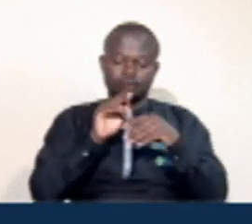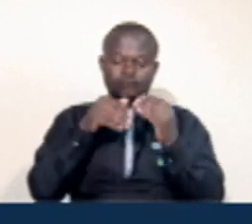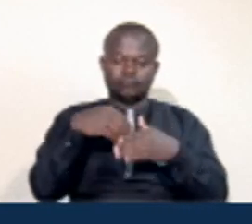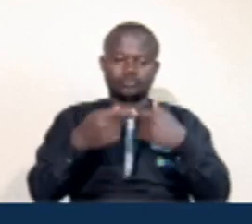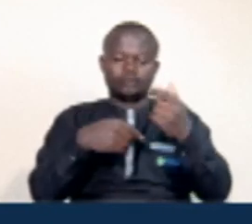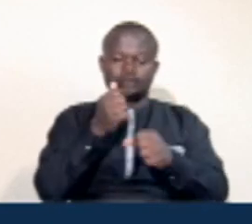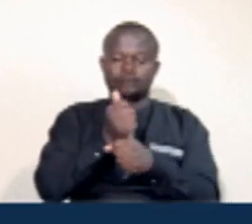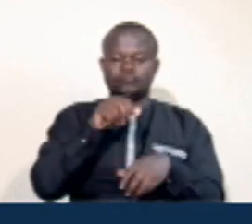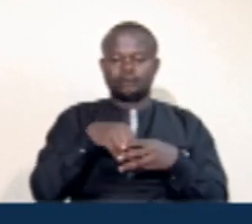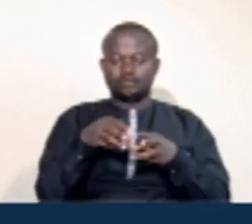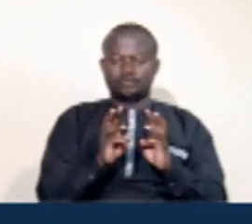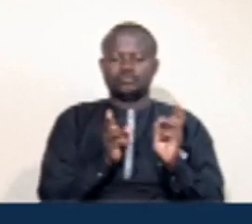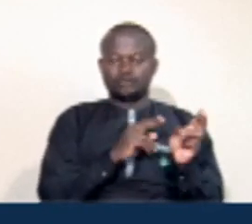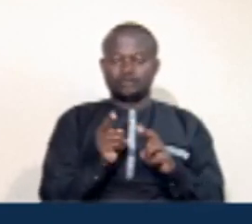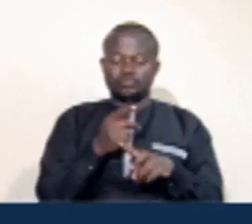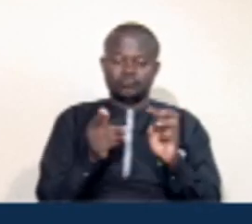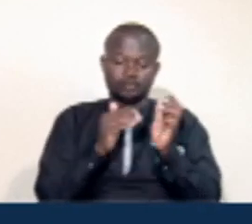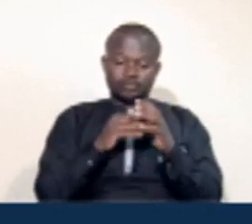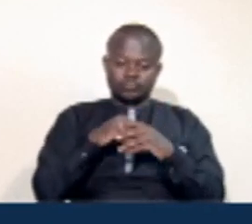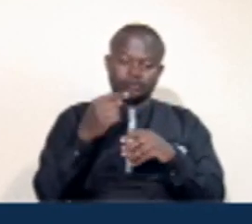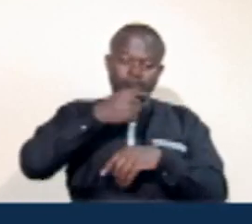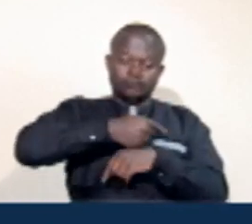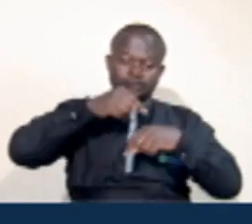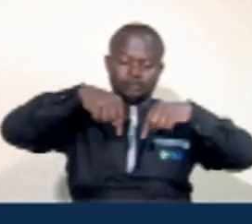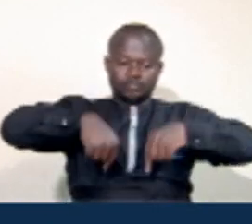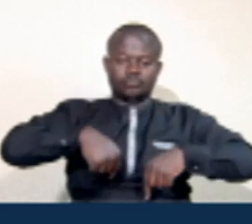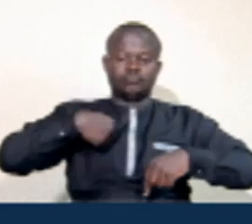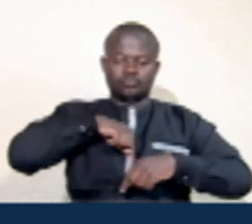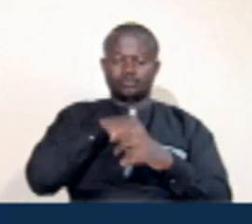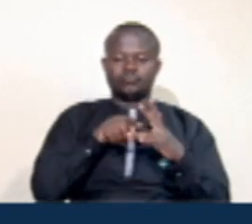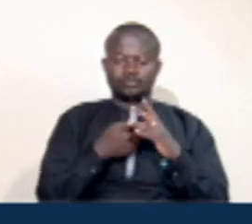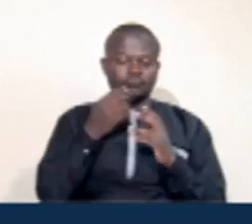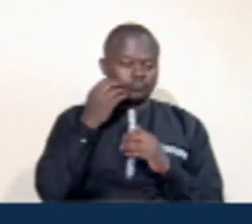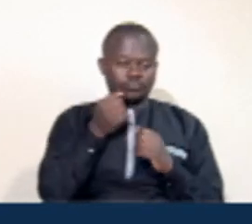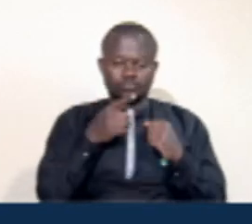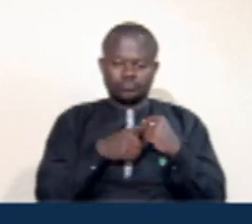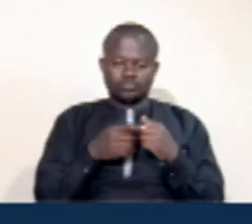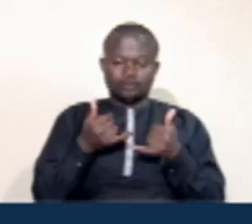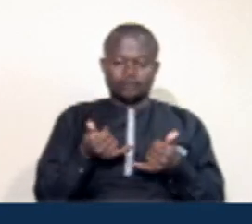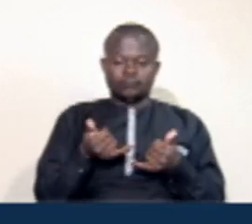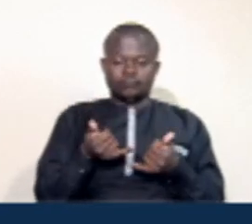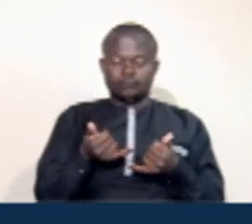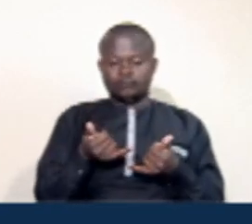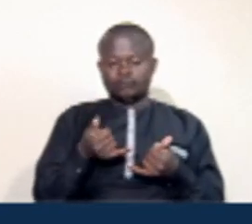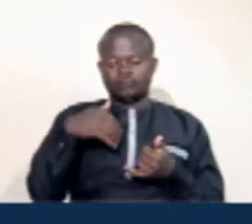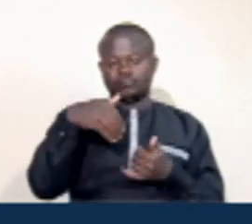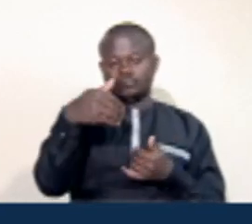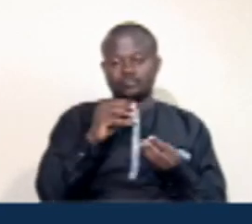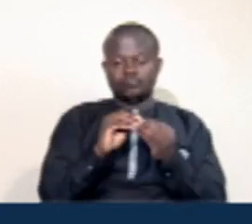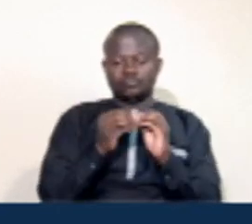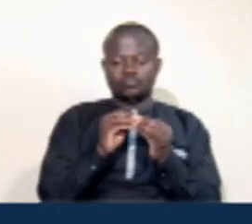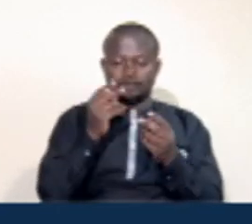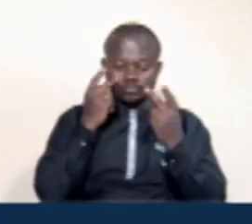kabo mu buryo busanzwe ariko muri iyi minsi ntangiye kubona muri ukwezi kwa gatandatu uko mugenda mubibona mibare tujya dutanga buri munsi ubona